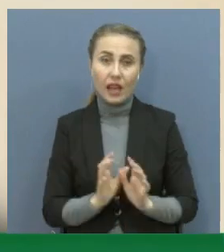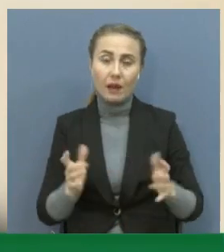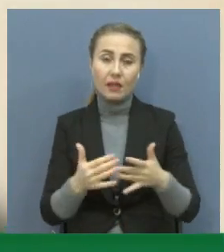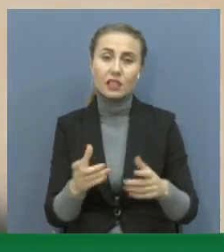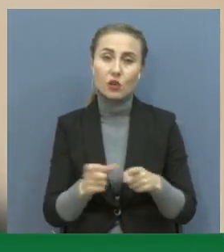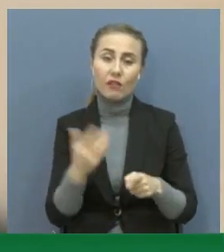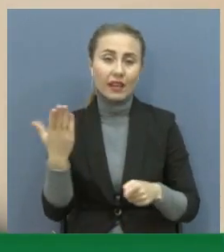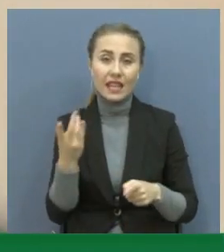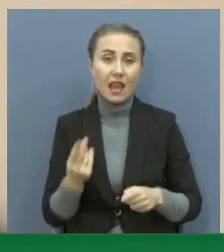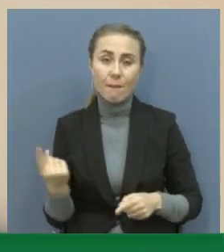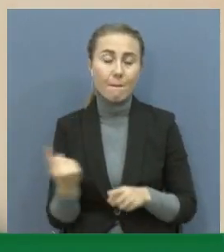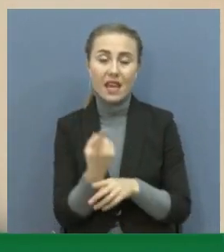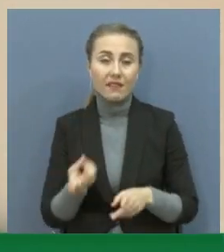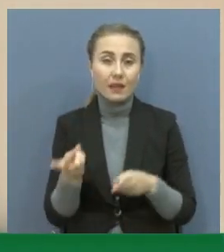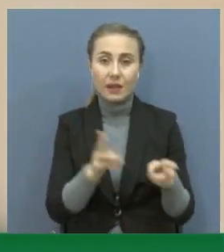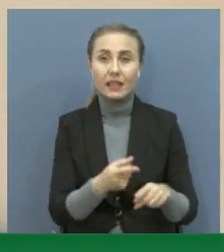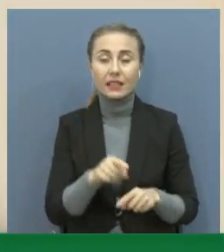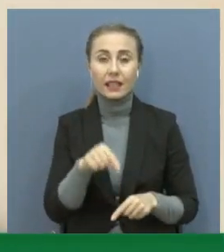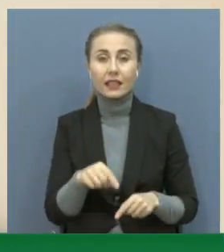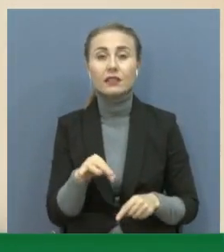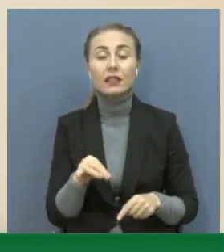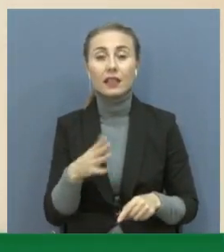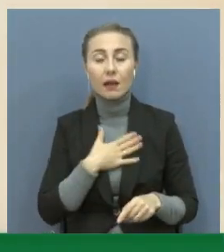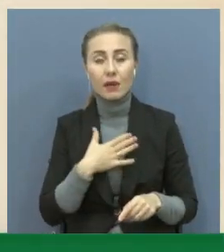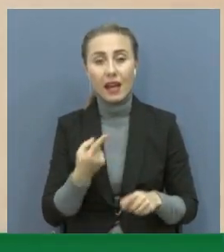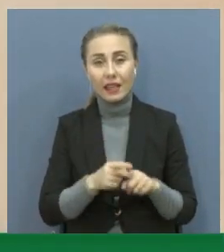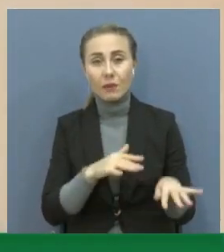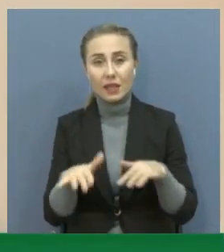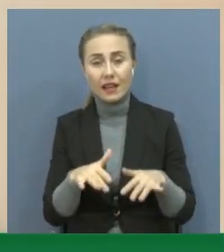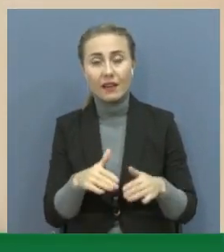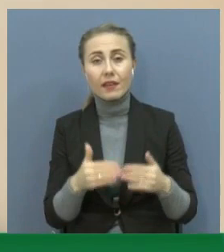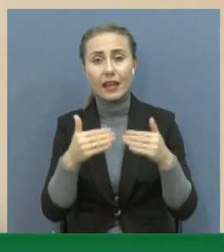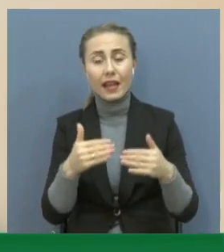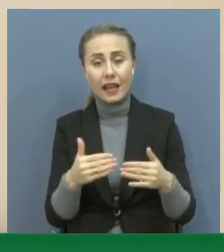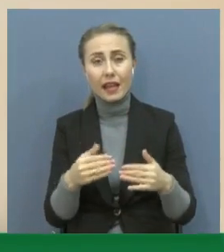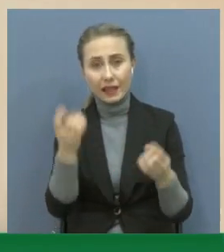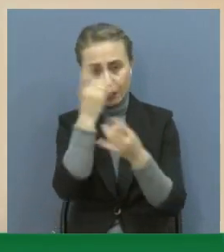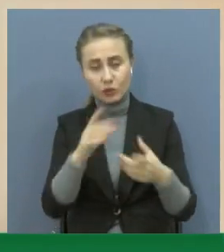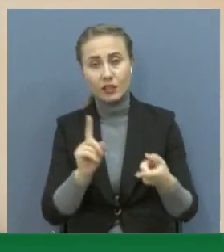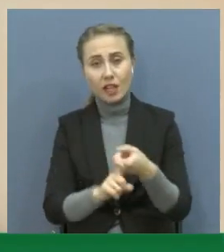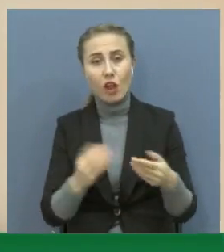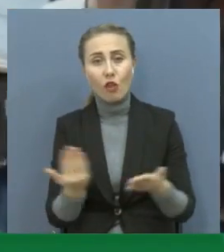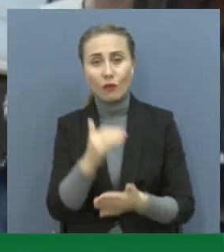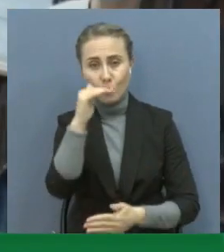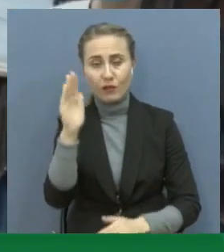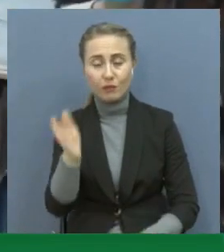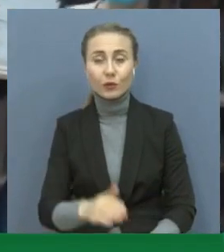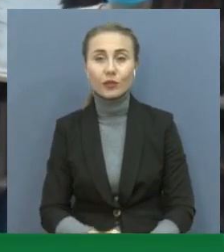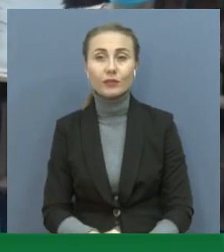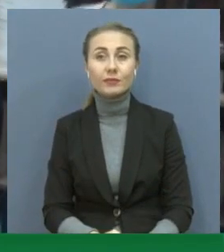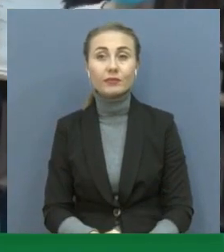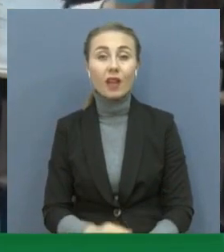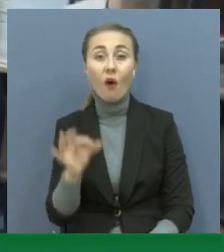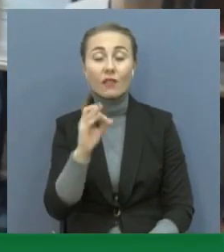это его не первый визит к нам. Думаю, это мероприятие выведет этнокультурные связи при нашей ассамблее на новый уровень.